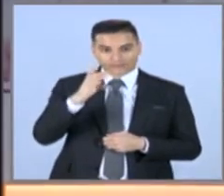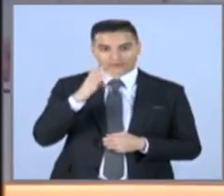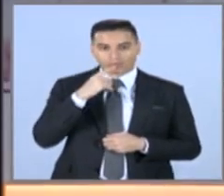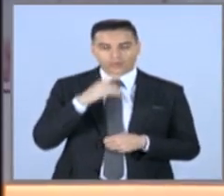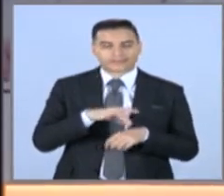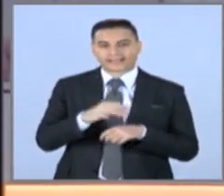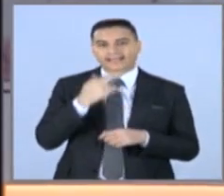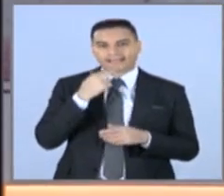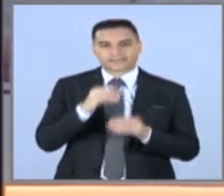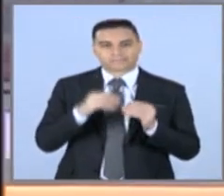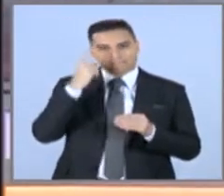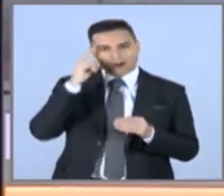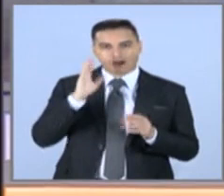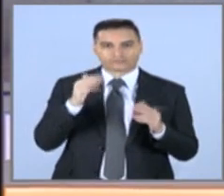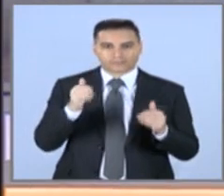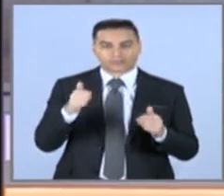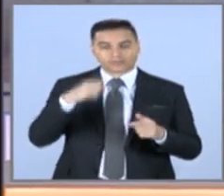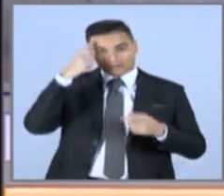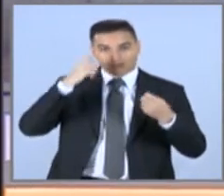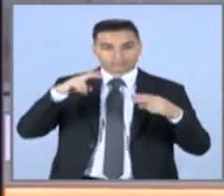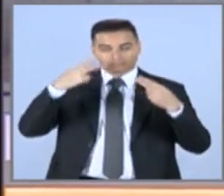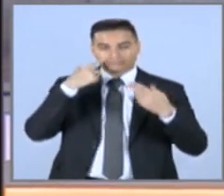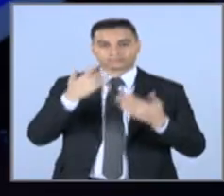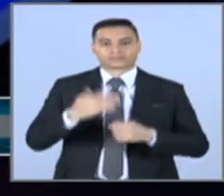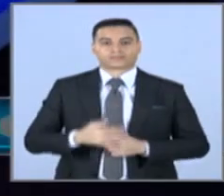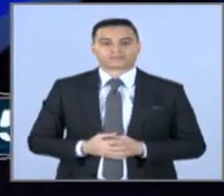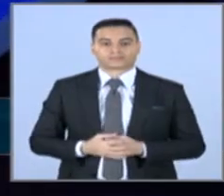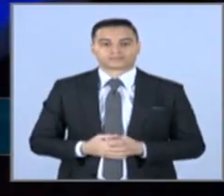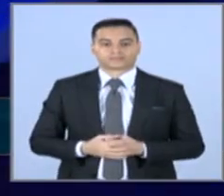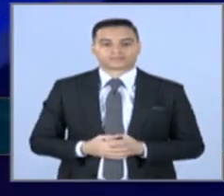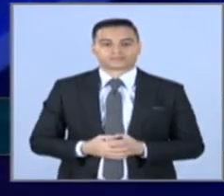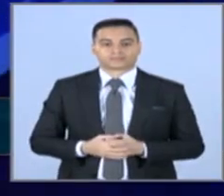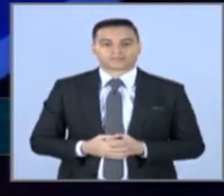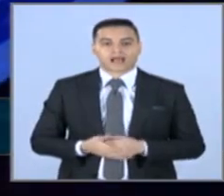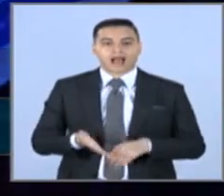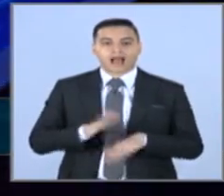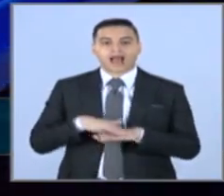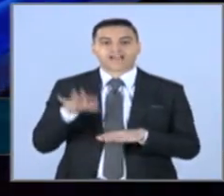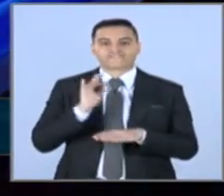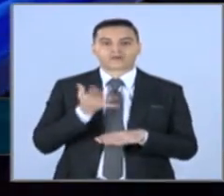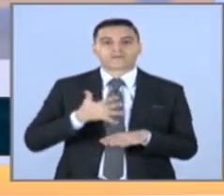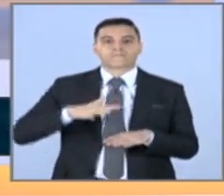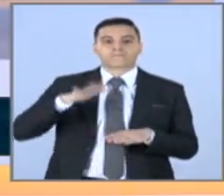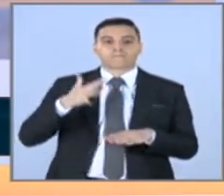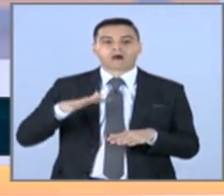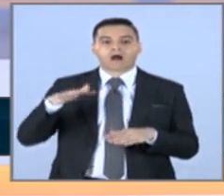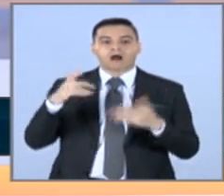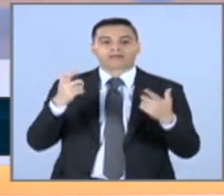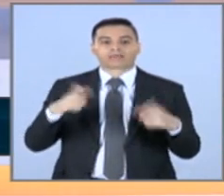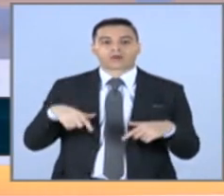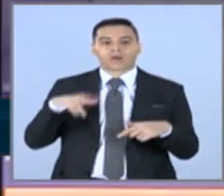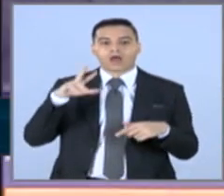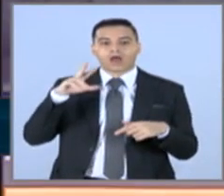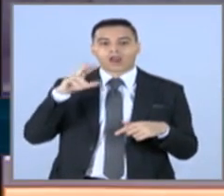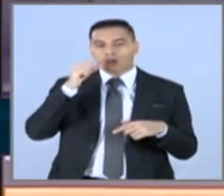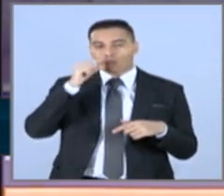باس. اتفقنا. تحت ضغط كاونتر. على أي محيط تطل دولة البرتغال؟